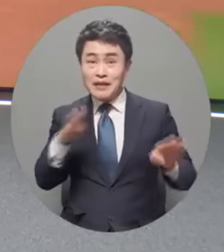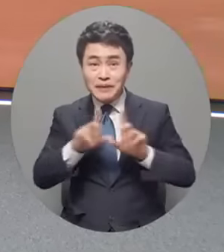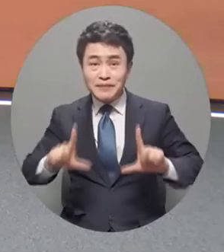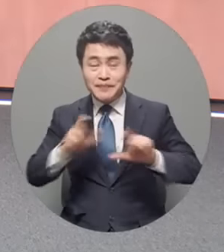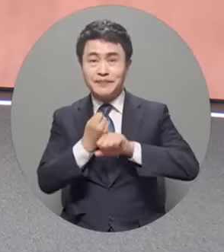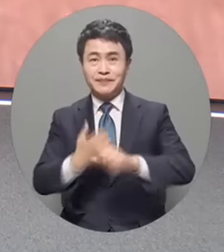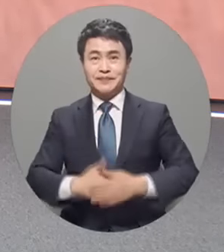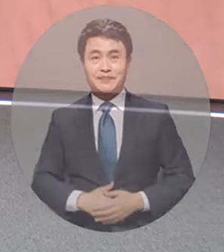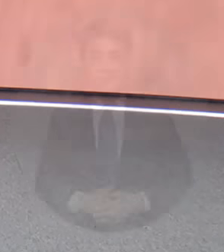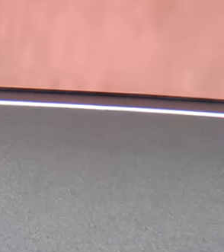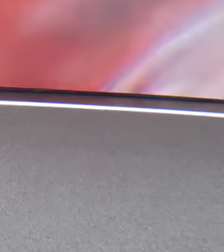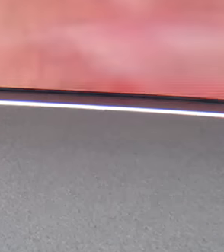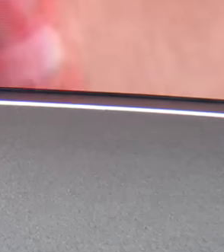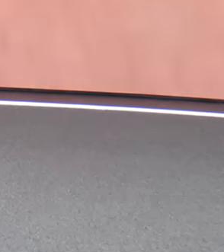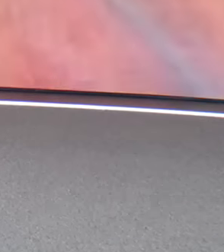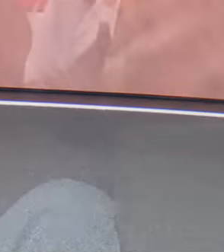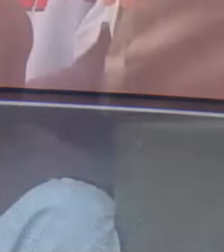스포츠 뉴스였습니다.